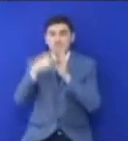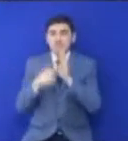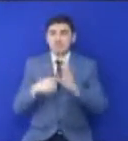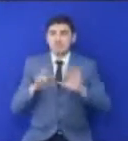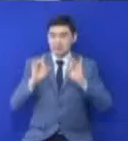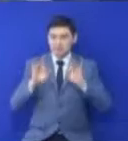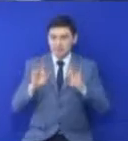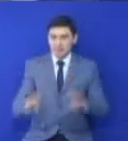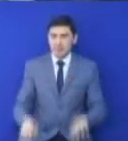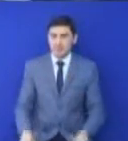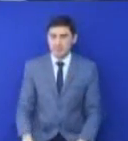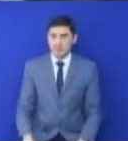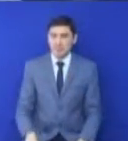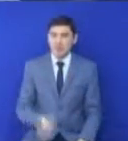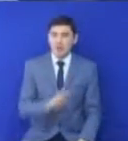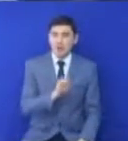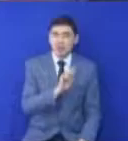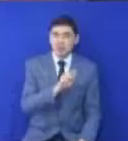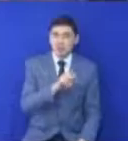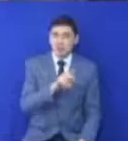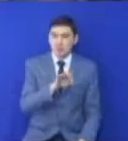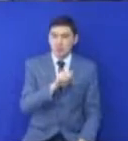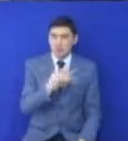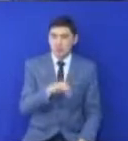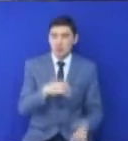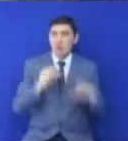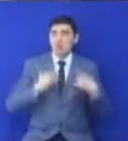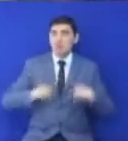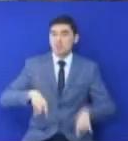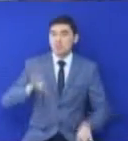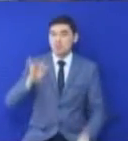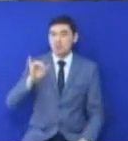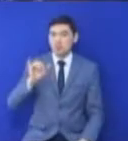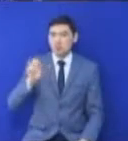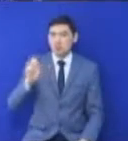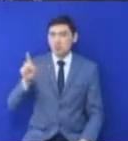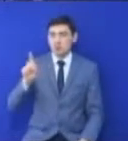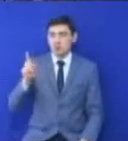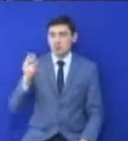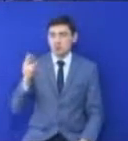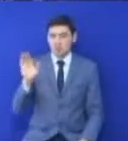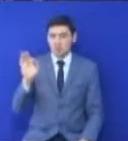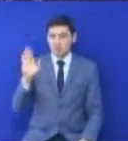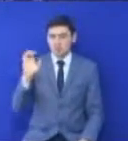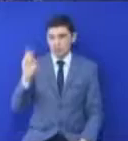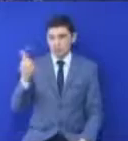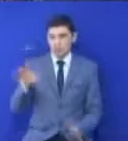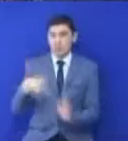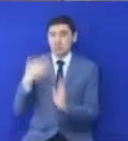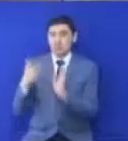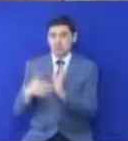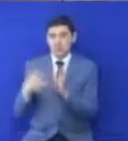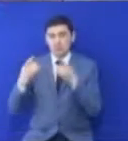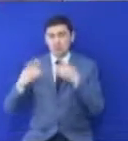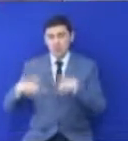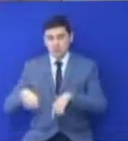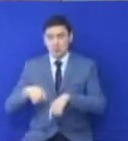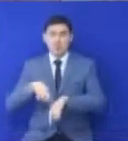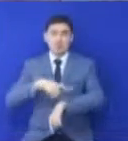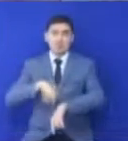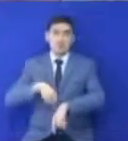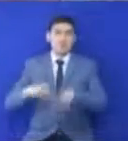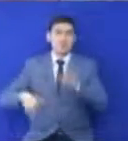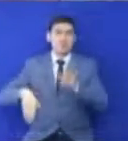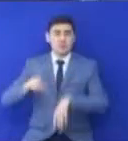Анатолий Федосеев Ресейдің Рубцовск қаласында туып өскен. 1962 жылы Семейдегі әуесқой телестудияға жұмыс істеуге